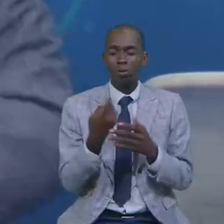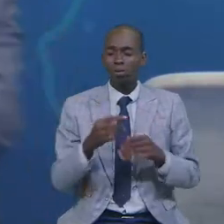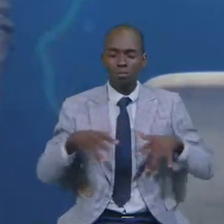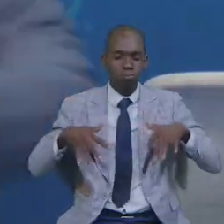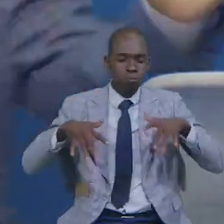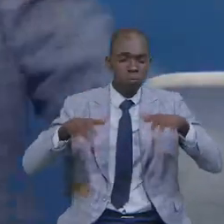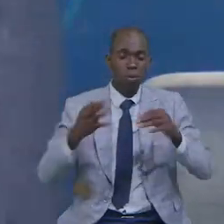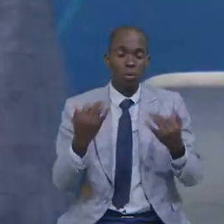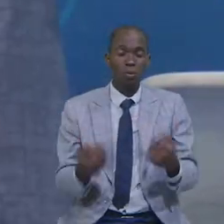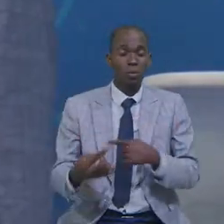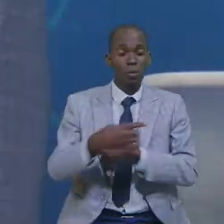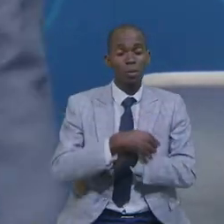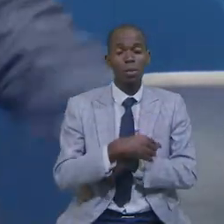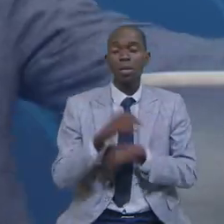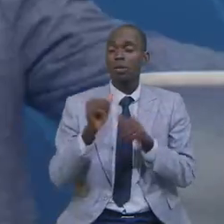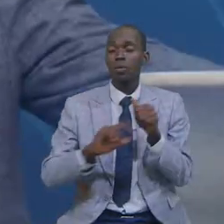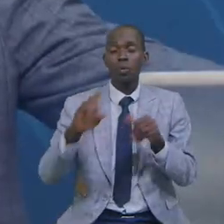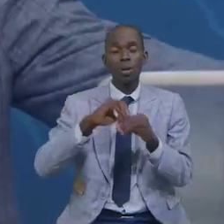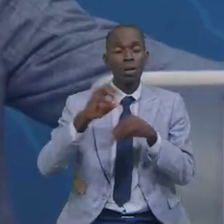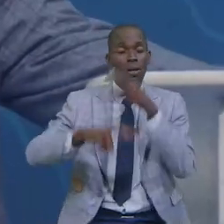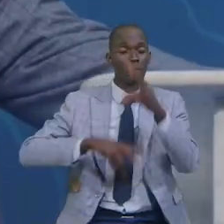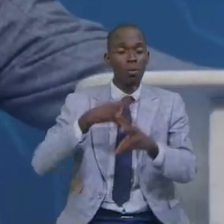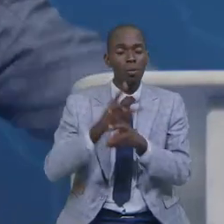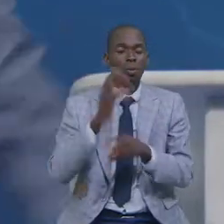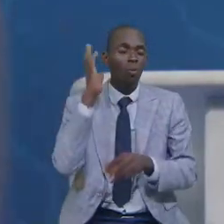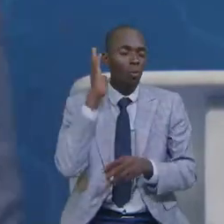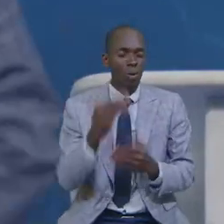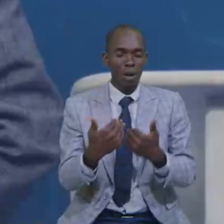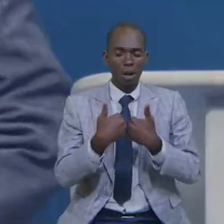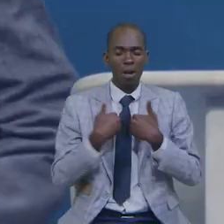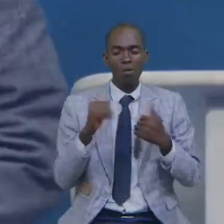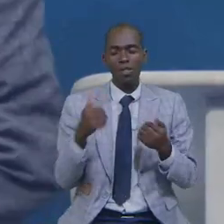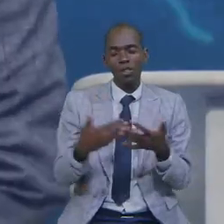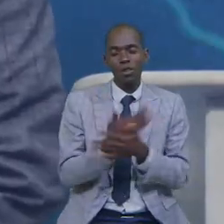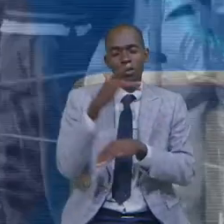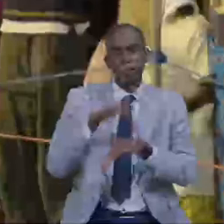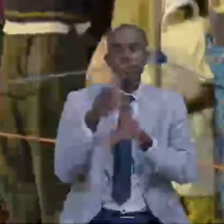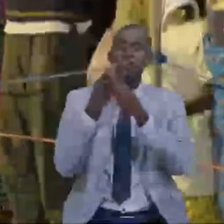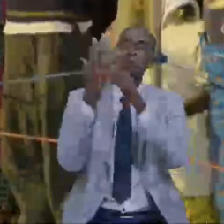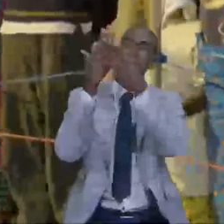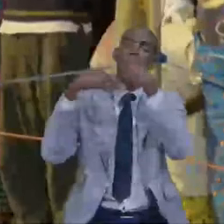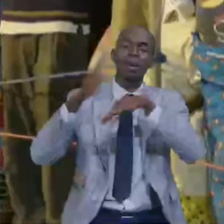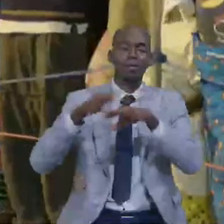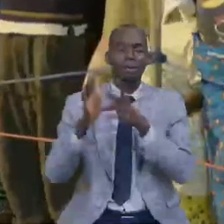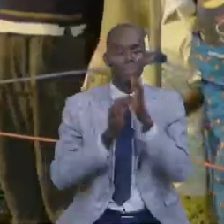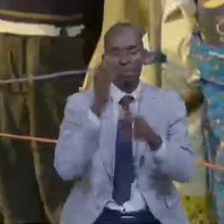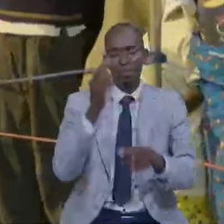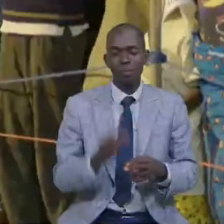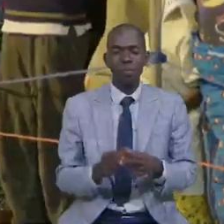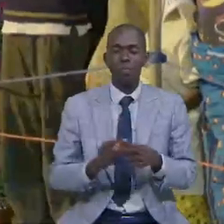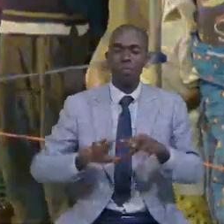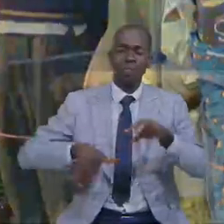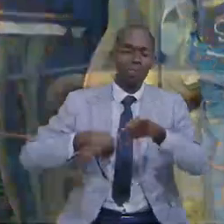cette assemblée d'aujourd'hui partout dans le monde reçoivent une nouvelle touche de du ciel